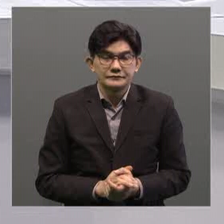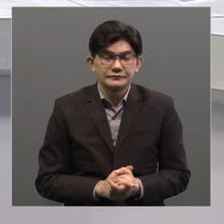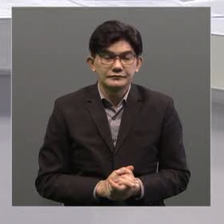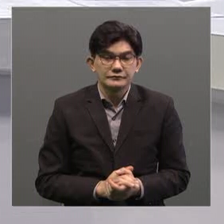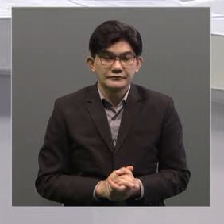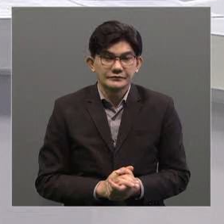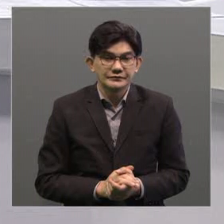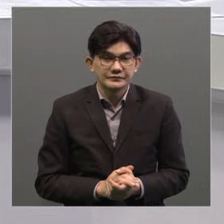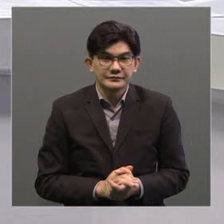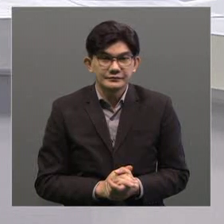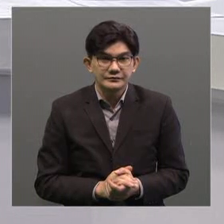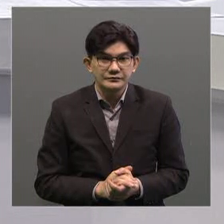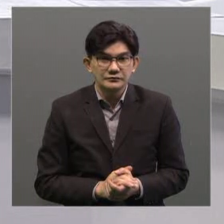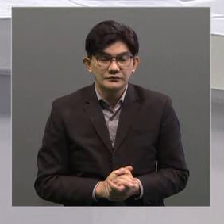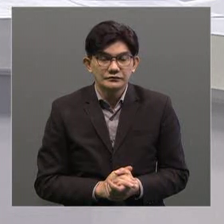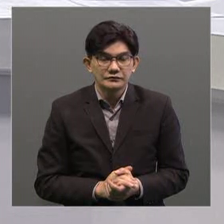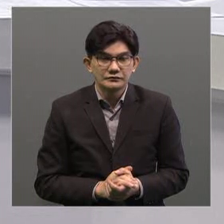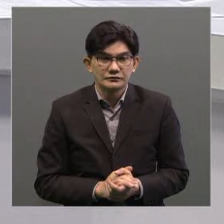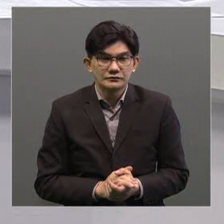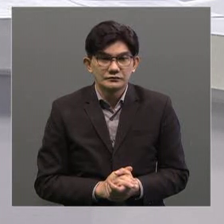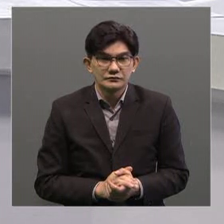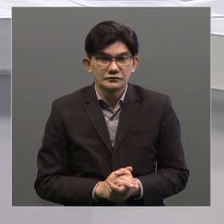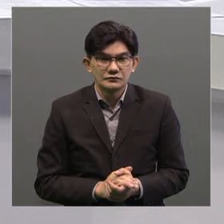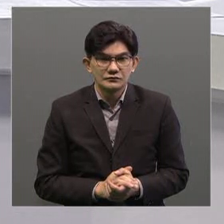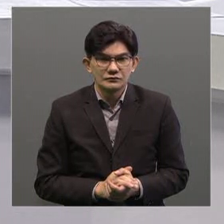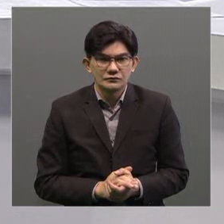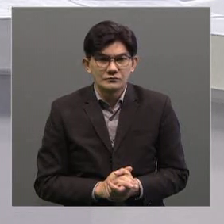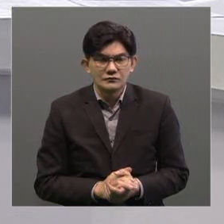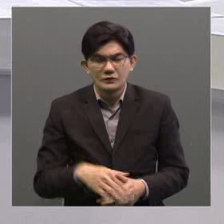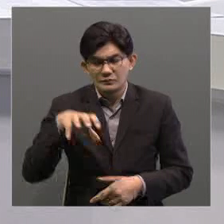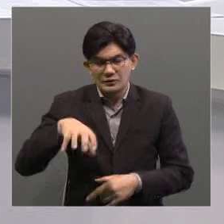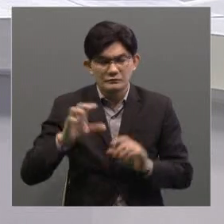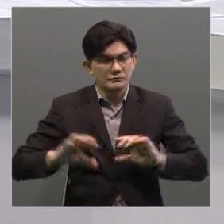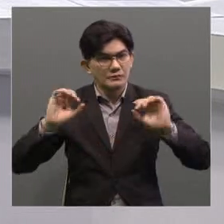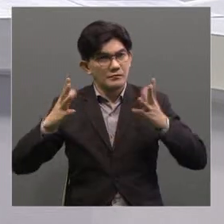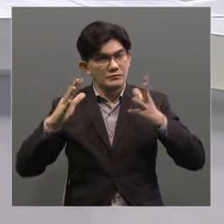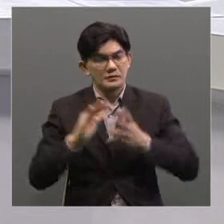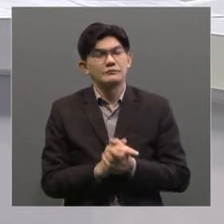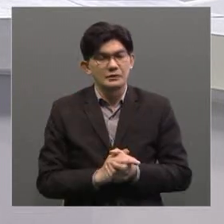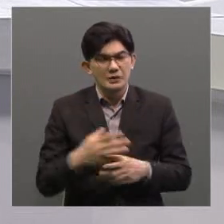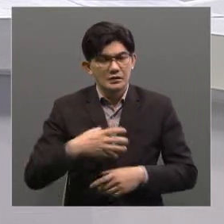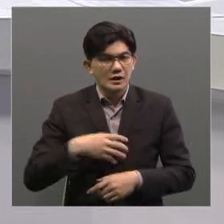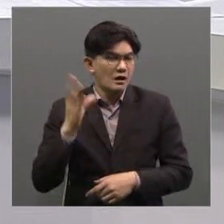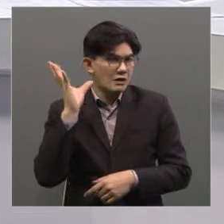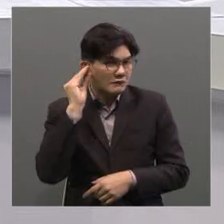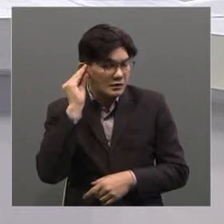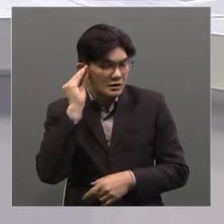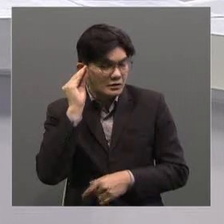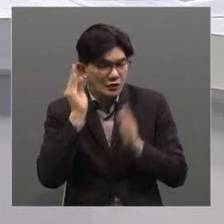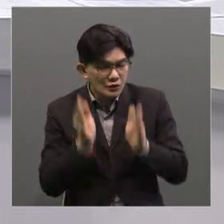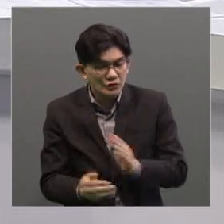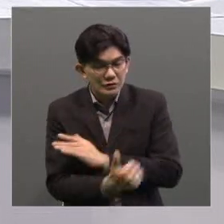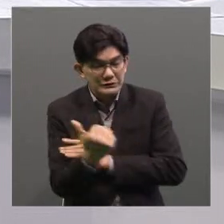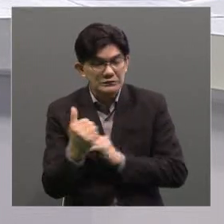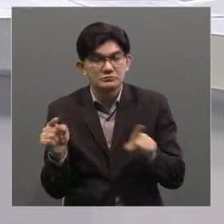ไปดูทางฟากฝั่งความเห็นของท่านที่ไม่ใช่หน่วยงานรัฐหลายคนบอกว่าอยากจะฟังจากปากของท่านอื่น